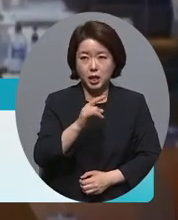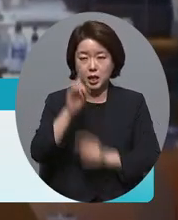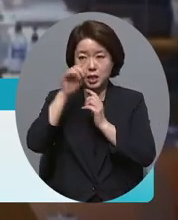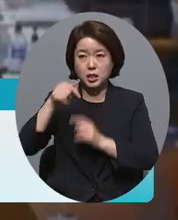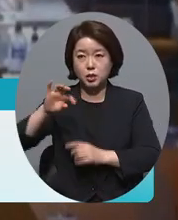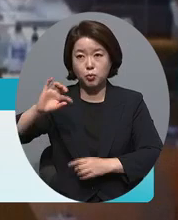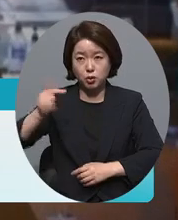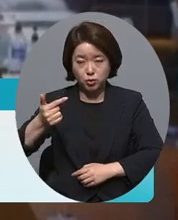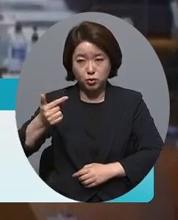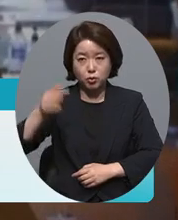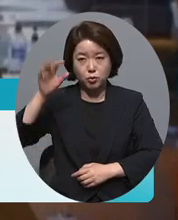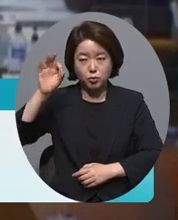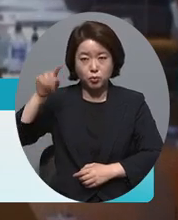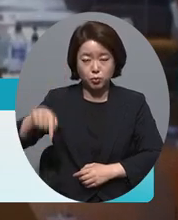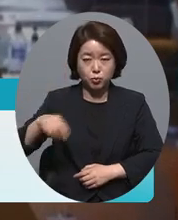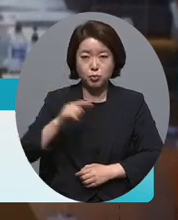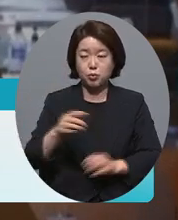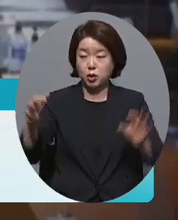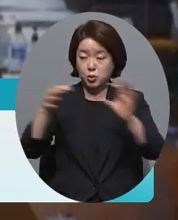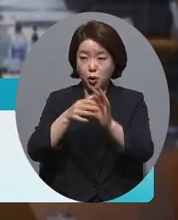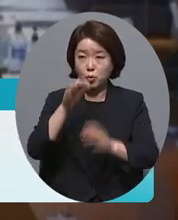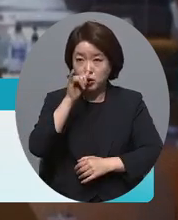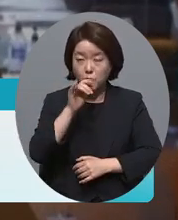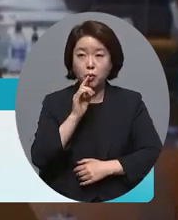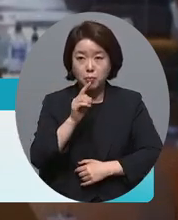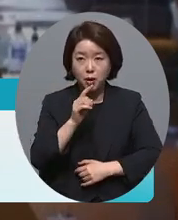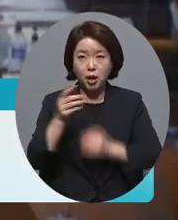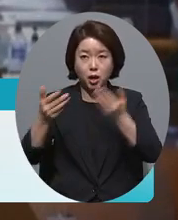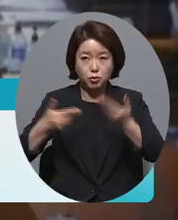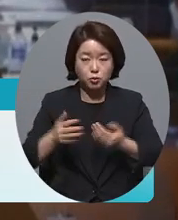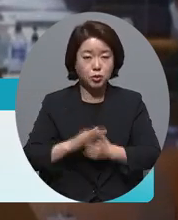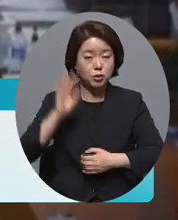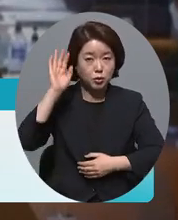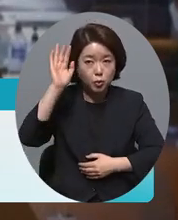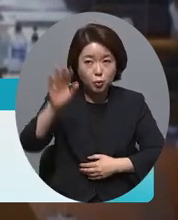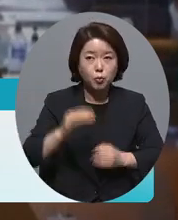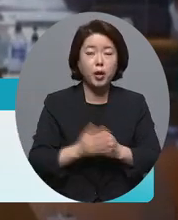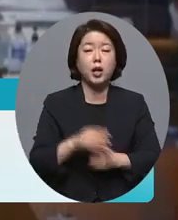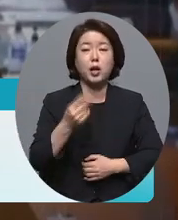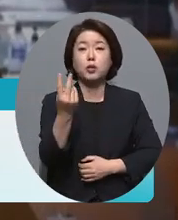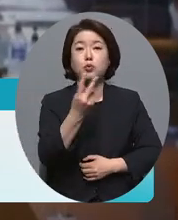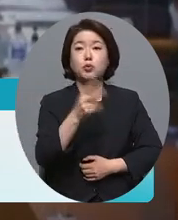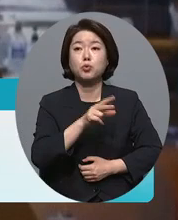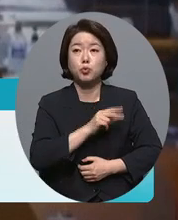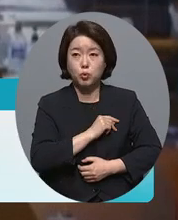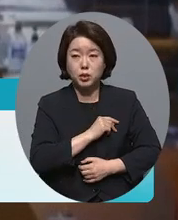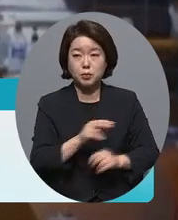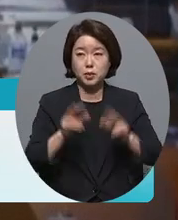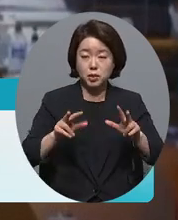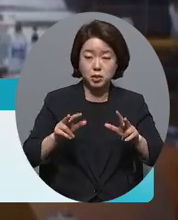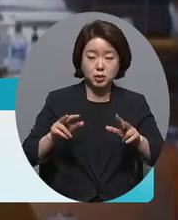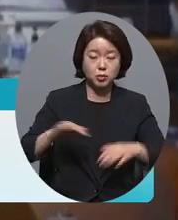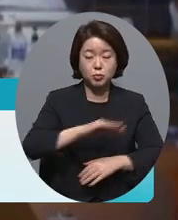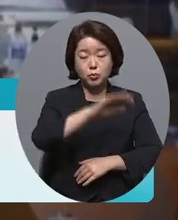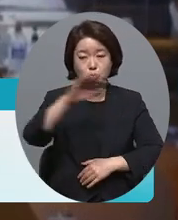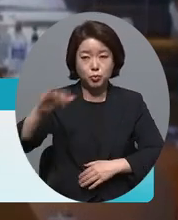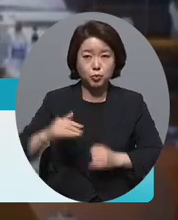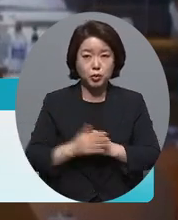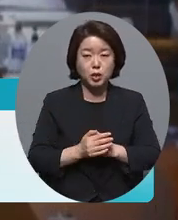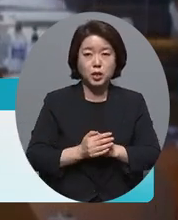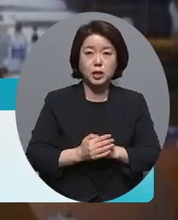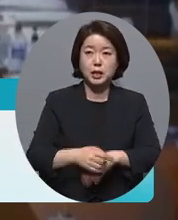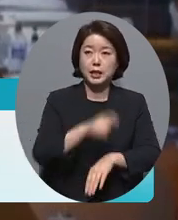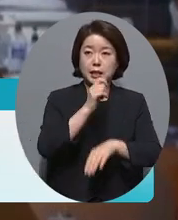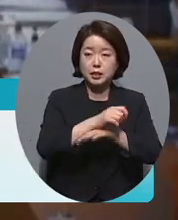있다라고 말씀을 하셔서 그 이후에이 두 의원님이 지금 우리